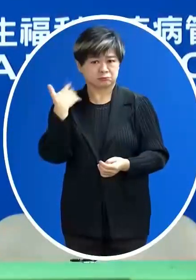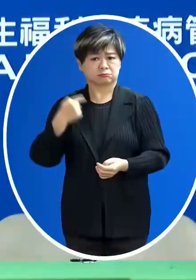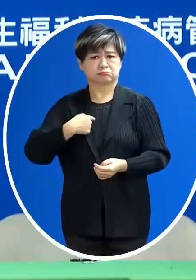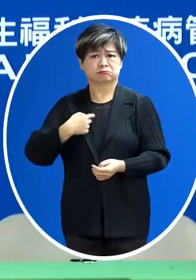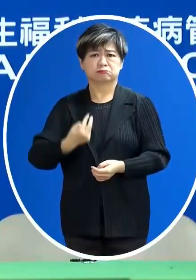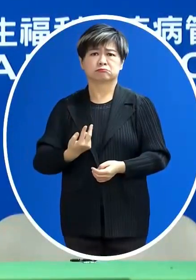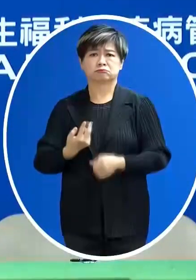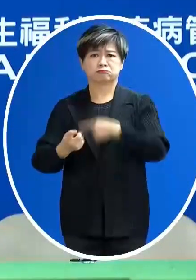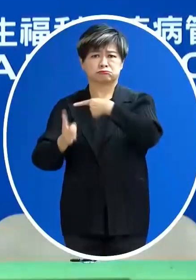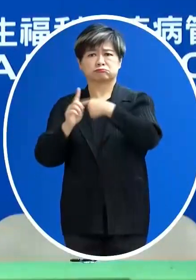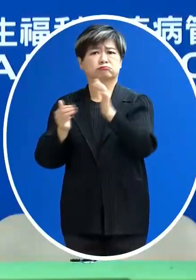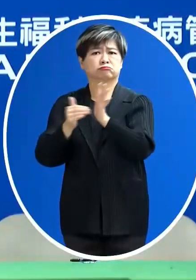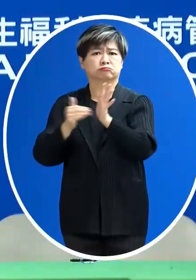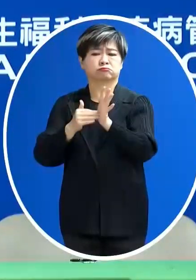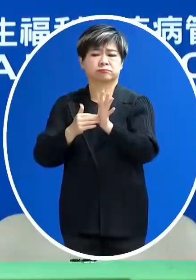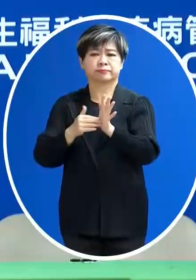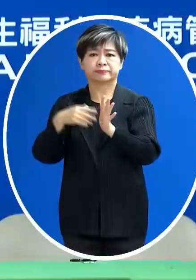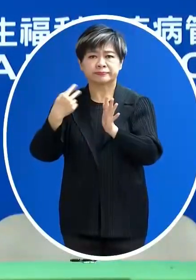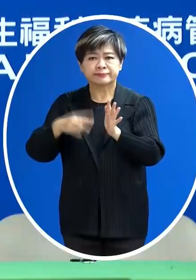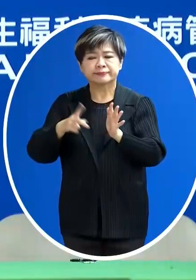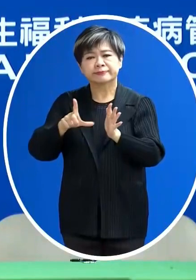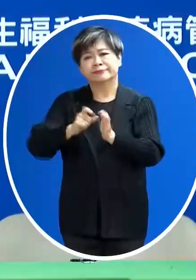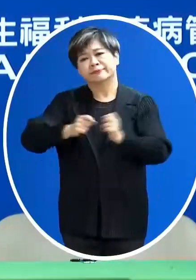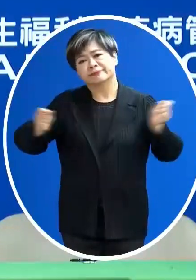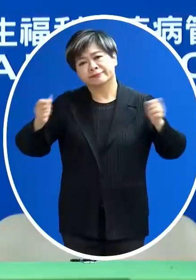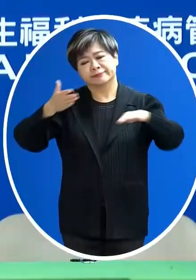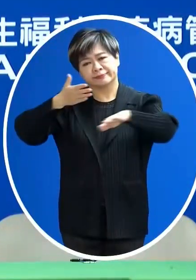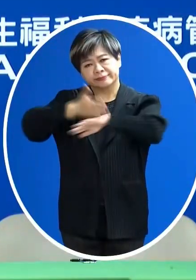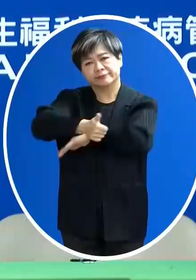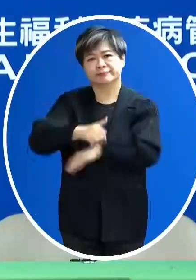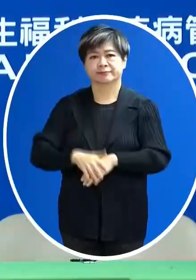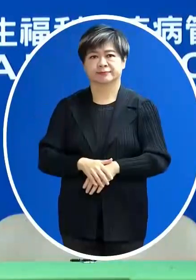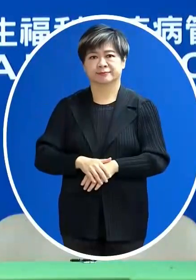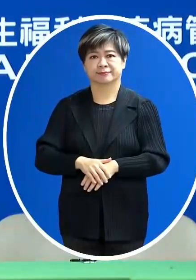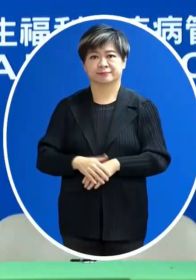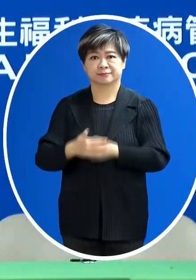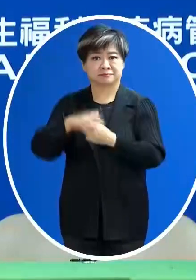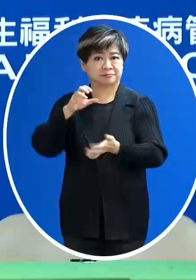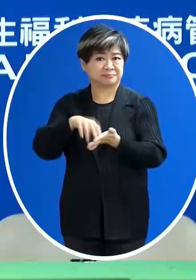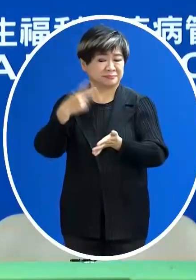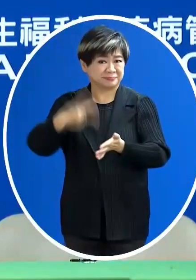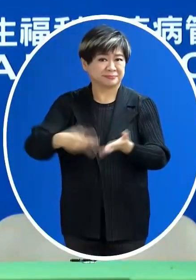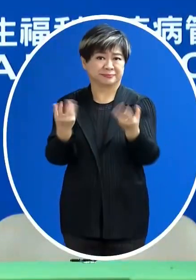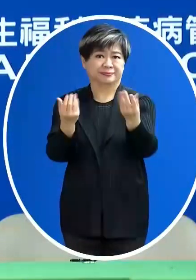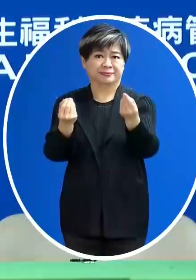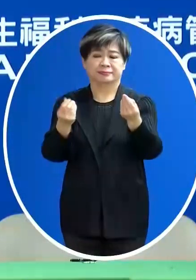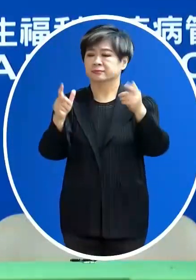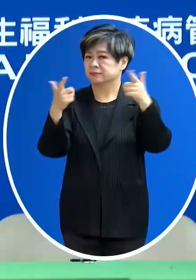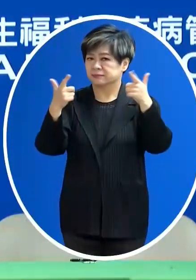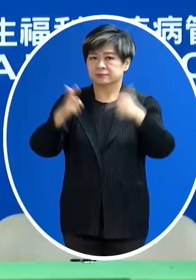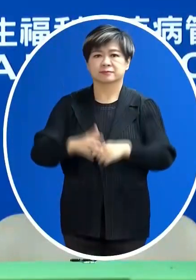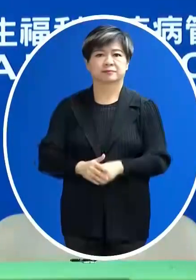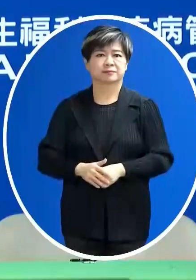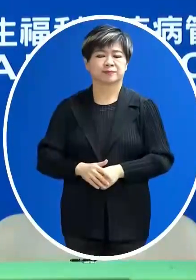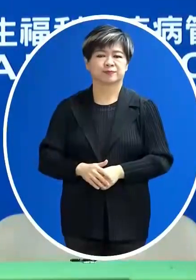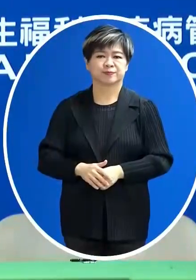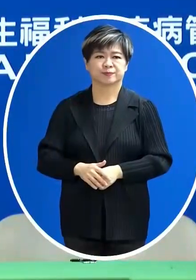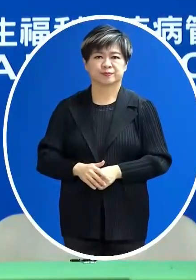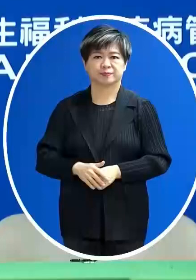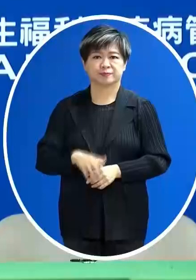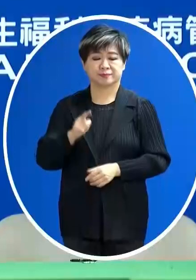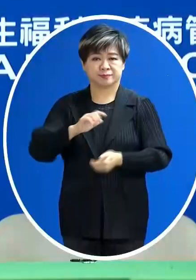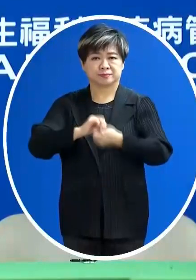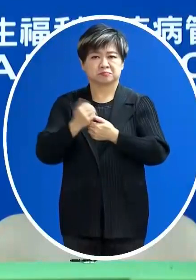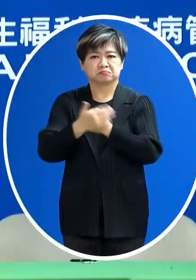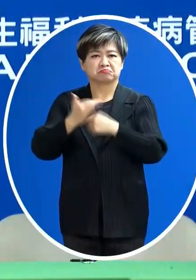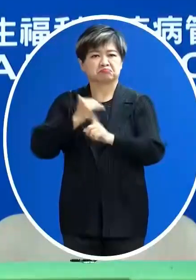时间也比较久远，那它并不代表你就是不会确诊，或者是说你的这个就有